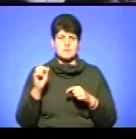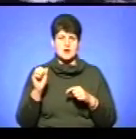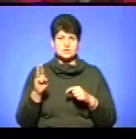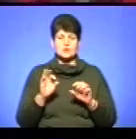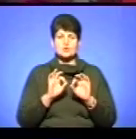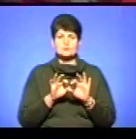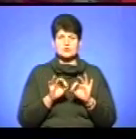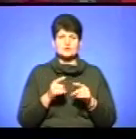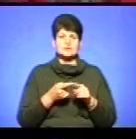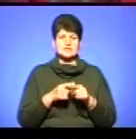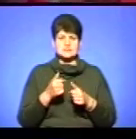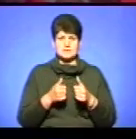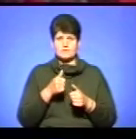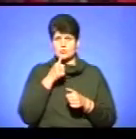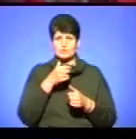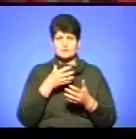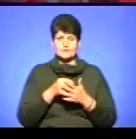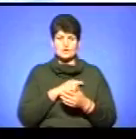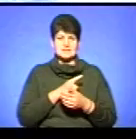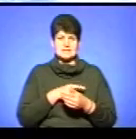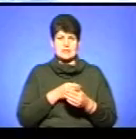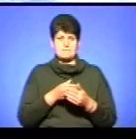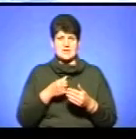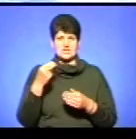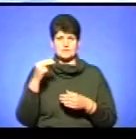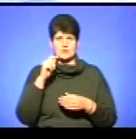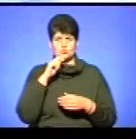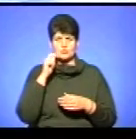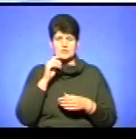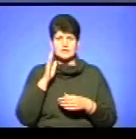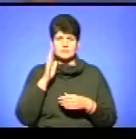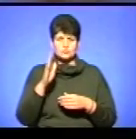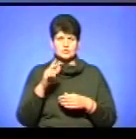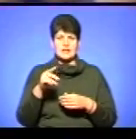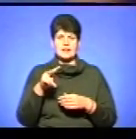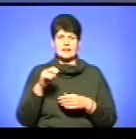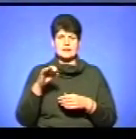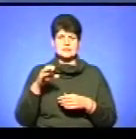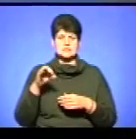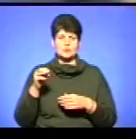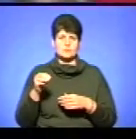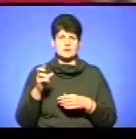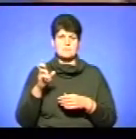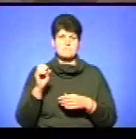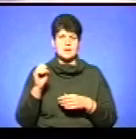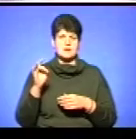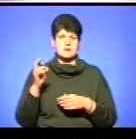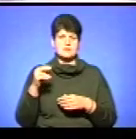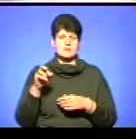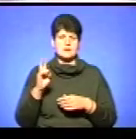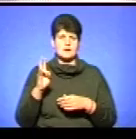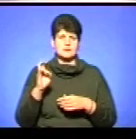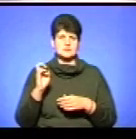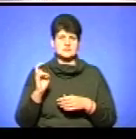змаганнях діти випробовують свої сили перед чемпіонатом України, який відбудеться в листопаді у Бердянську.